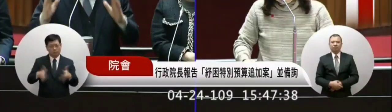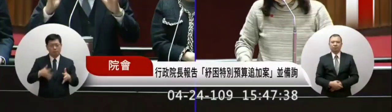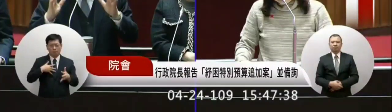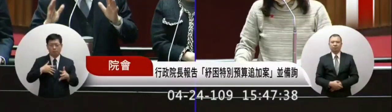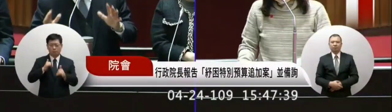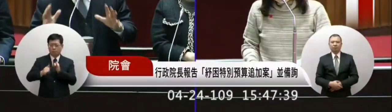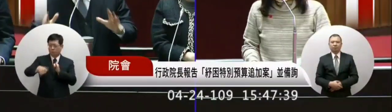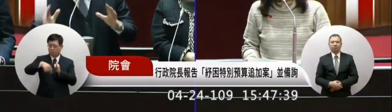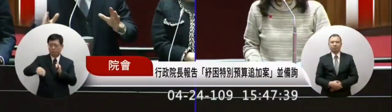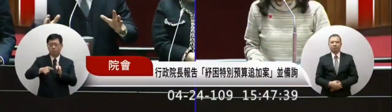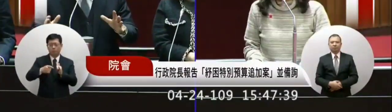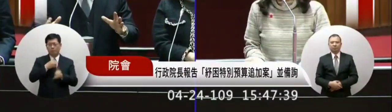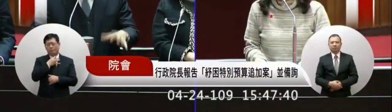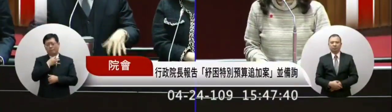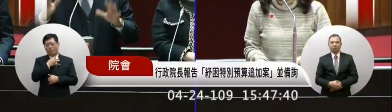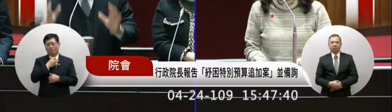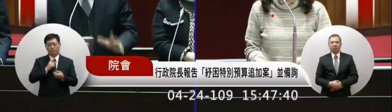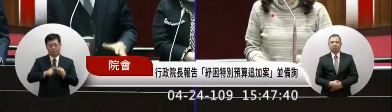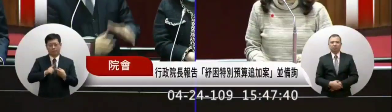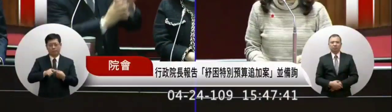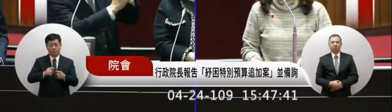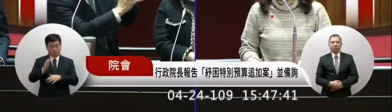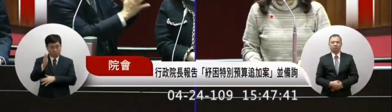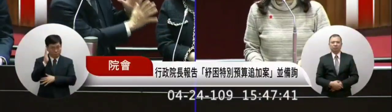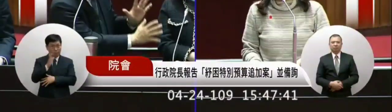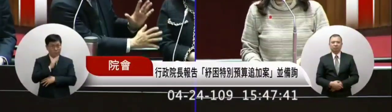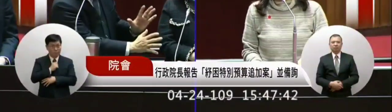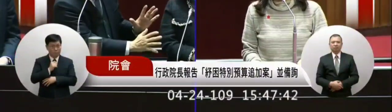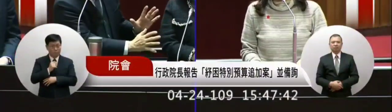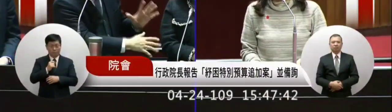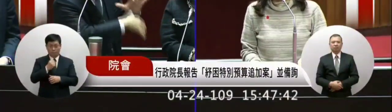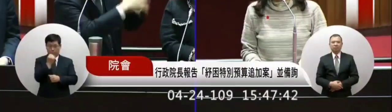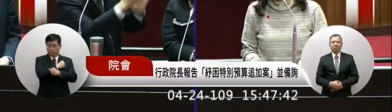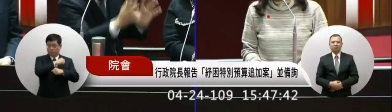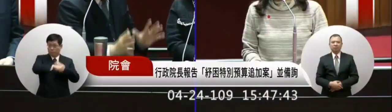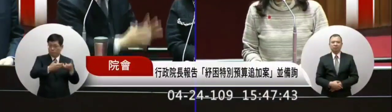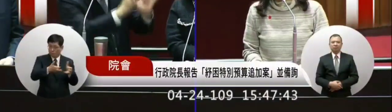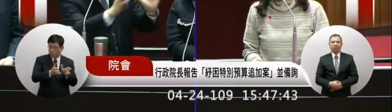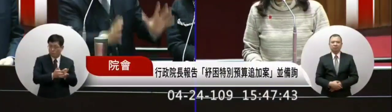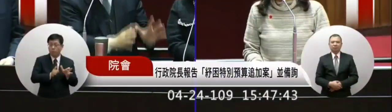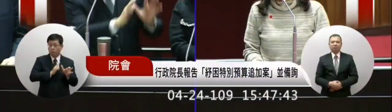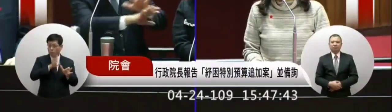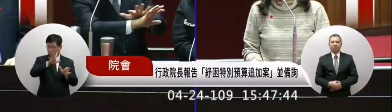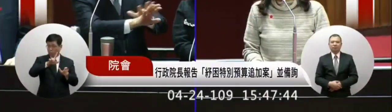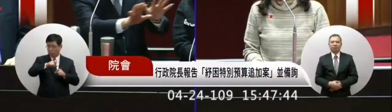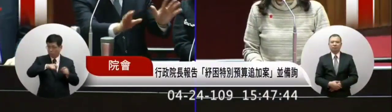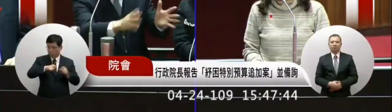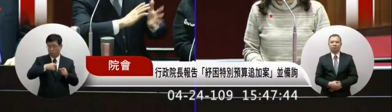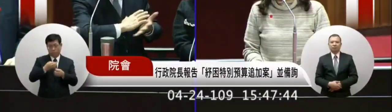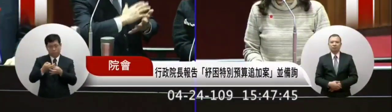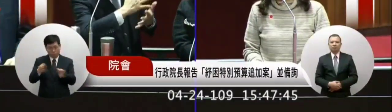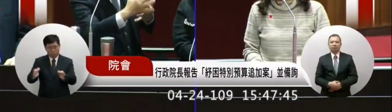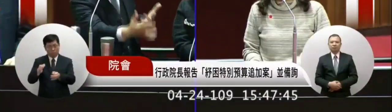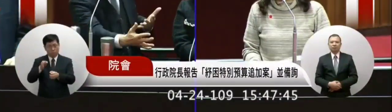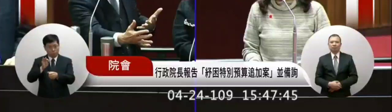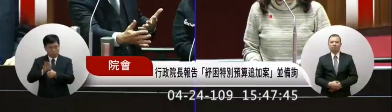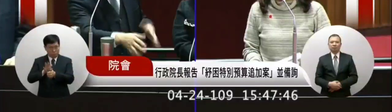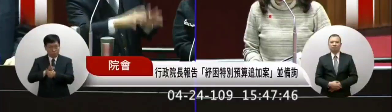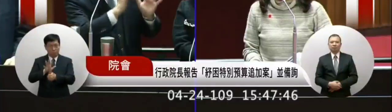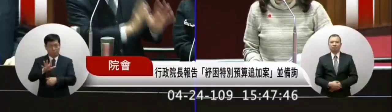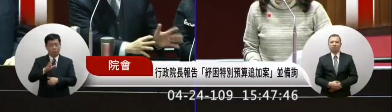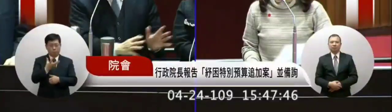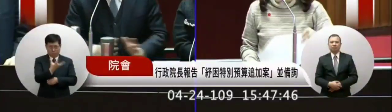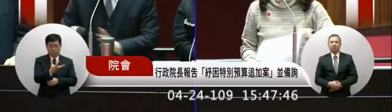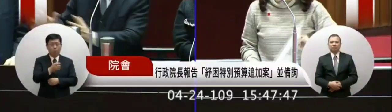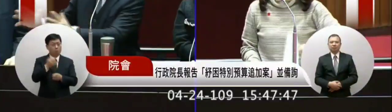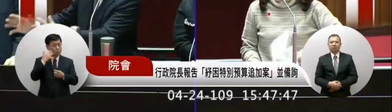多国人受到陷入困境，政府就是劳动部这边有一个要花的，这个占了绝大部